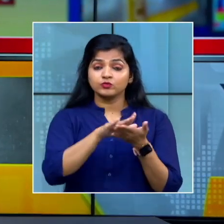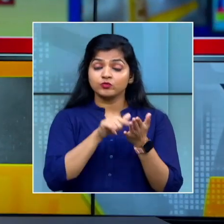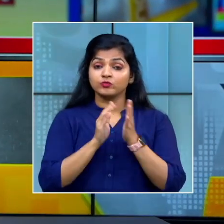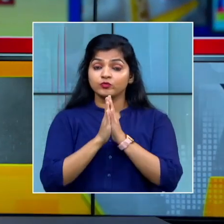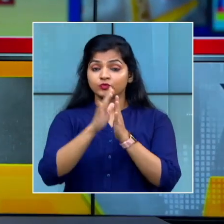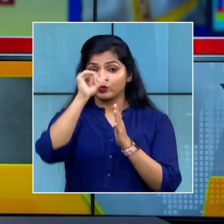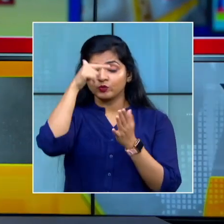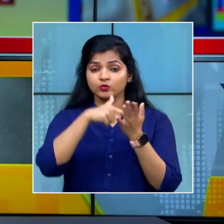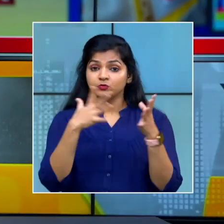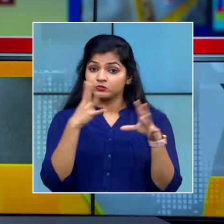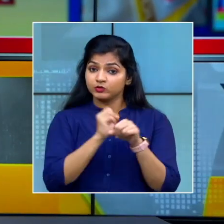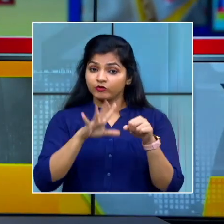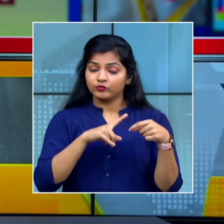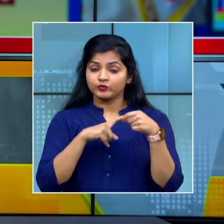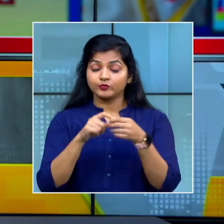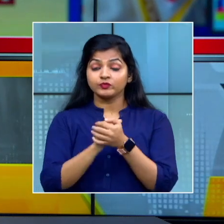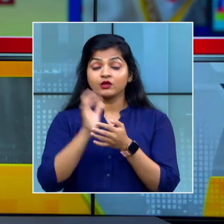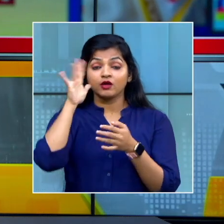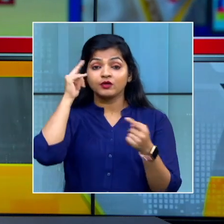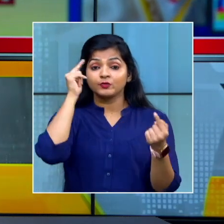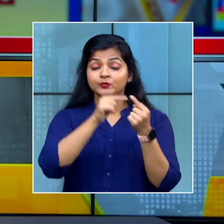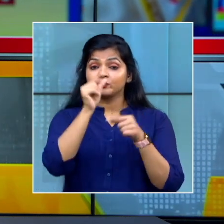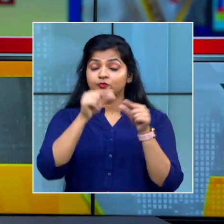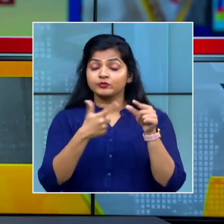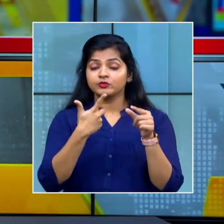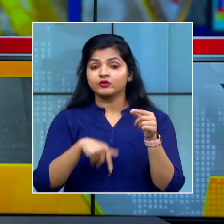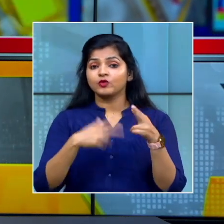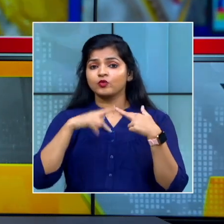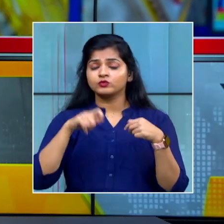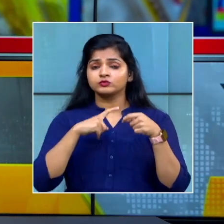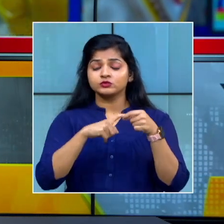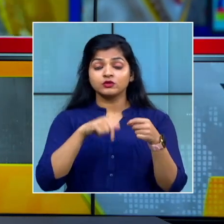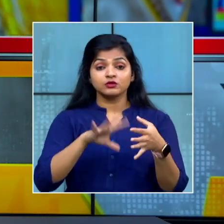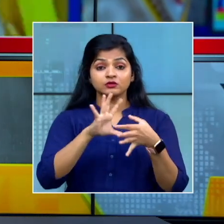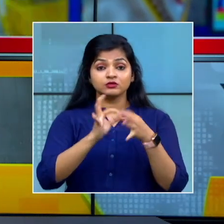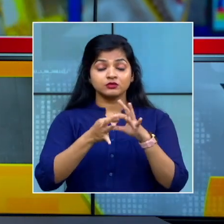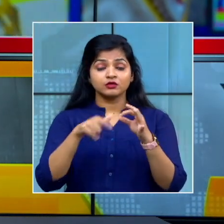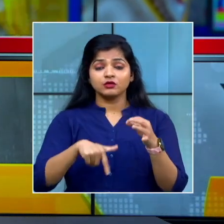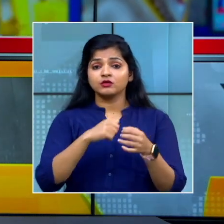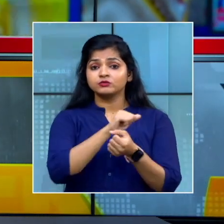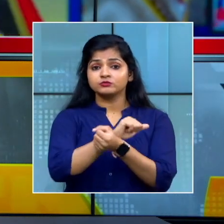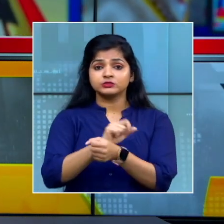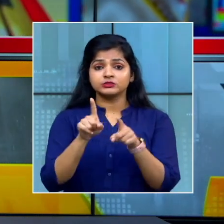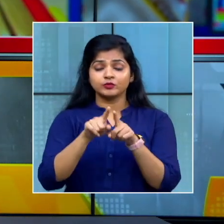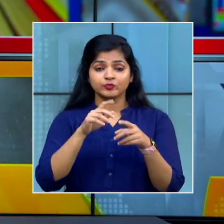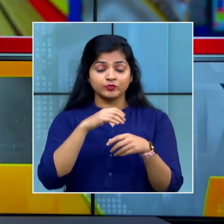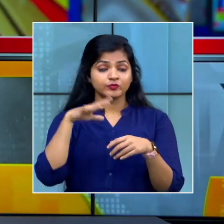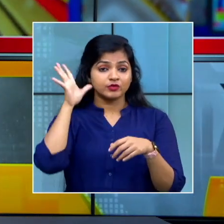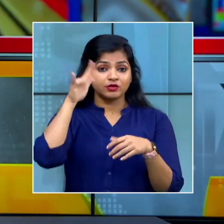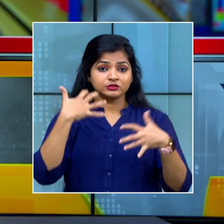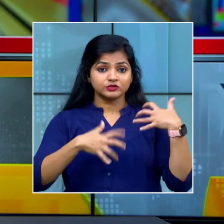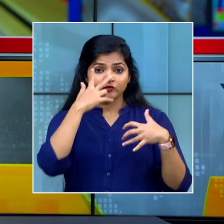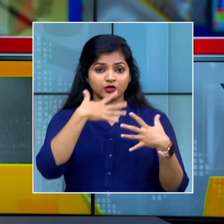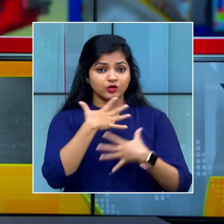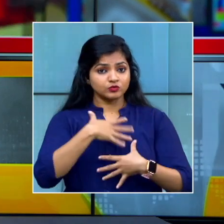ചോദിച്ചു. ആനപ്രേമികളെ കോടതി പരിഹസിച്ചു. ആനപ്രേമികൾ ചങ്ങലയിൽ ബന്ധനസ്ഥരായ ആനകളെ കണ്ടാണോ ആസ്വദിക്കുന്നത് എന്നായിരുന്നു കോടതിയുടെ പരിഹാസം.